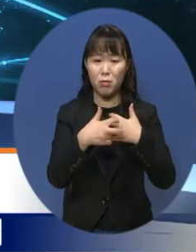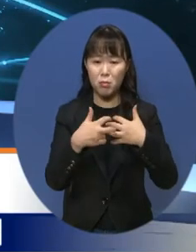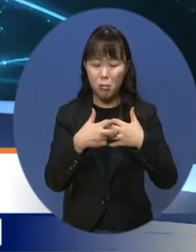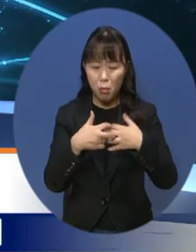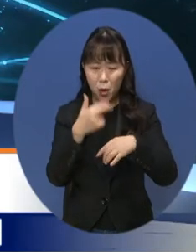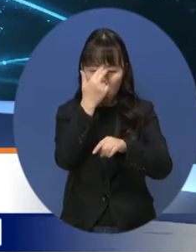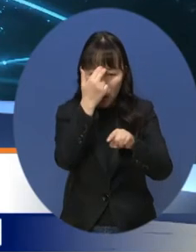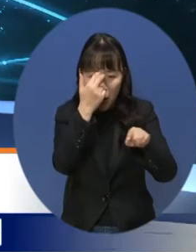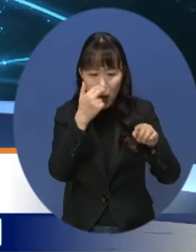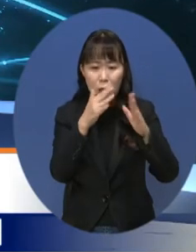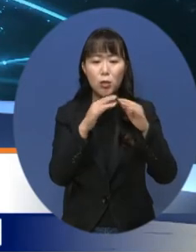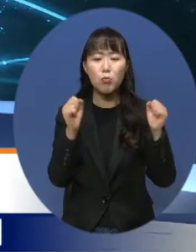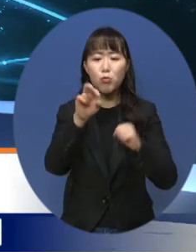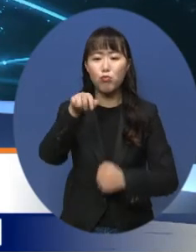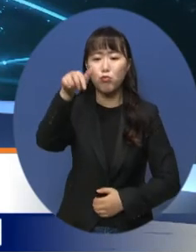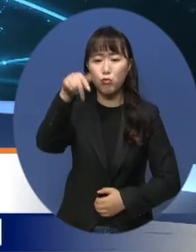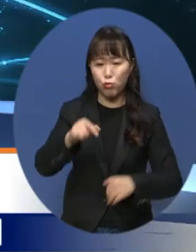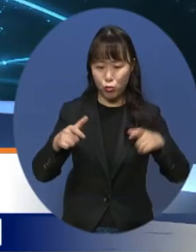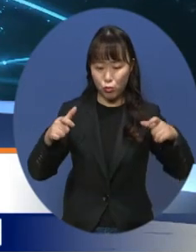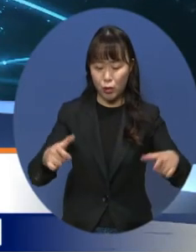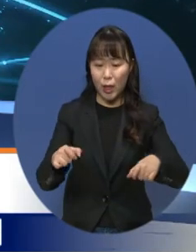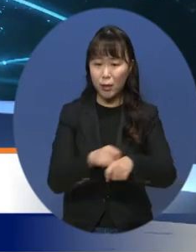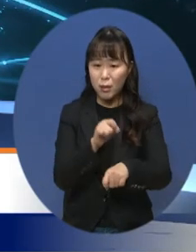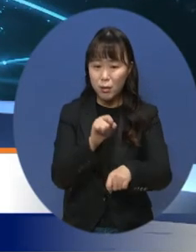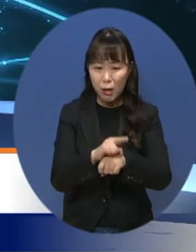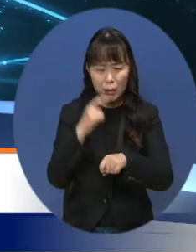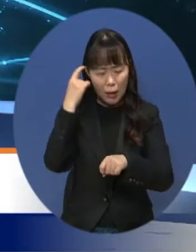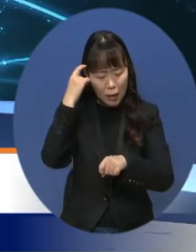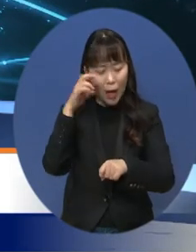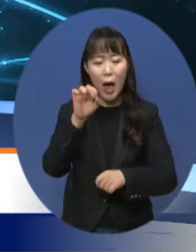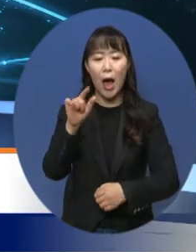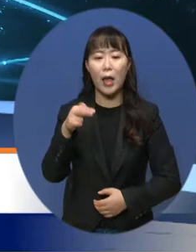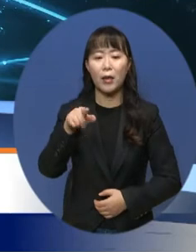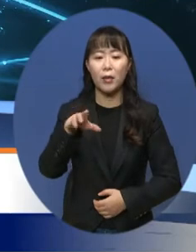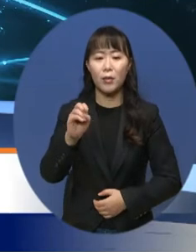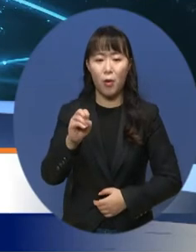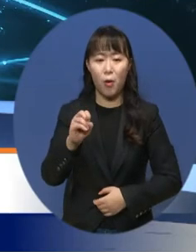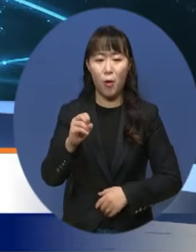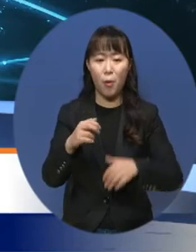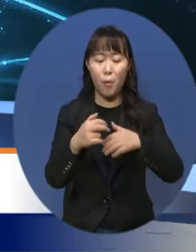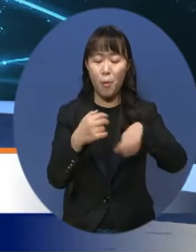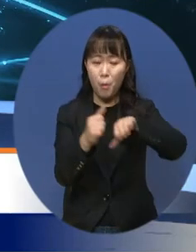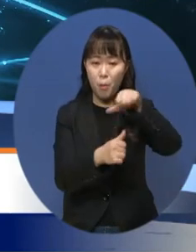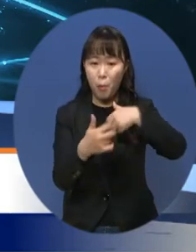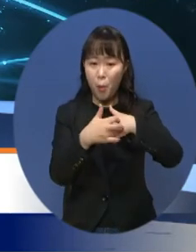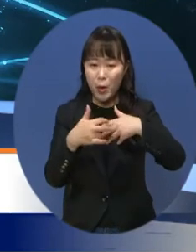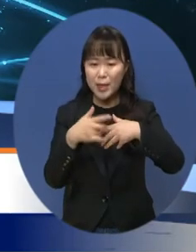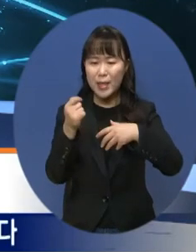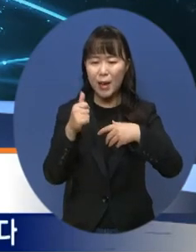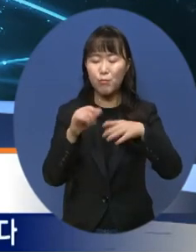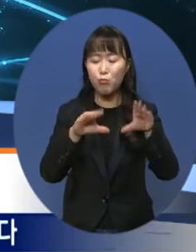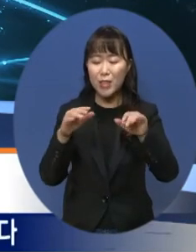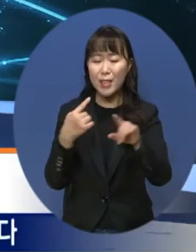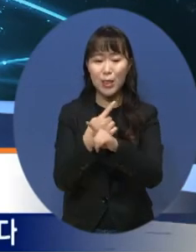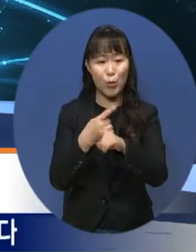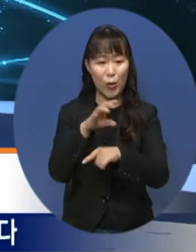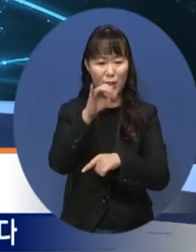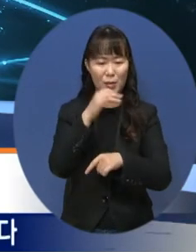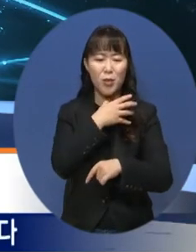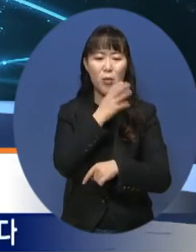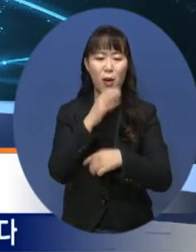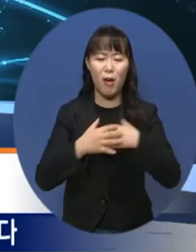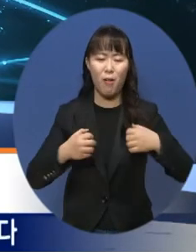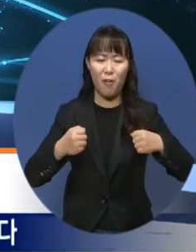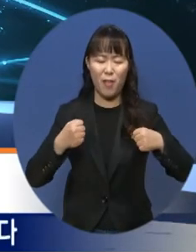소외 지역인 전북 무주군의 특성을 고려해 안성보건지소가 작은 물리치료실을 마련해 노인들의